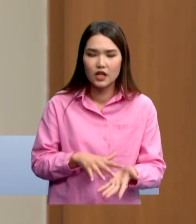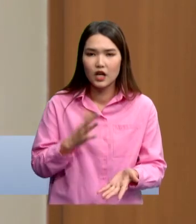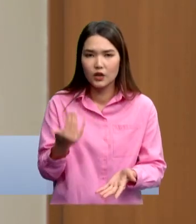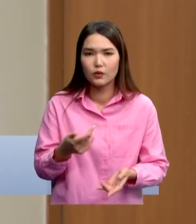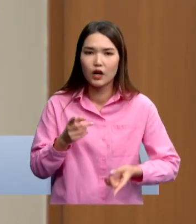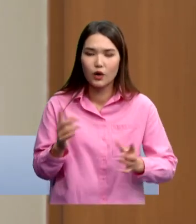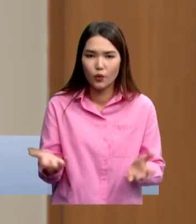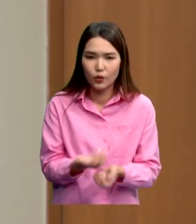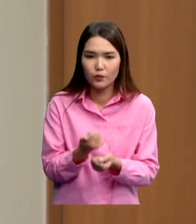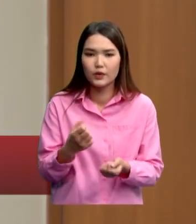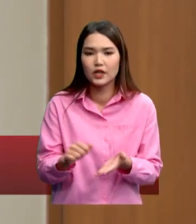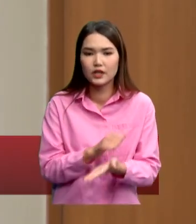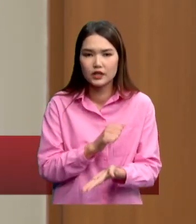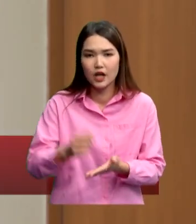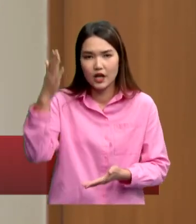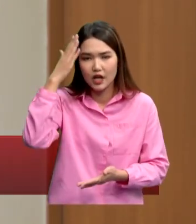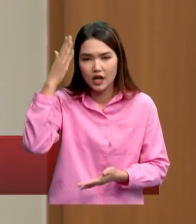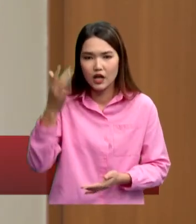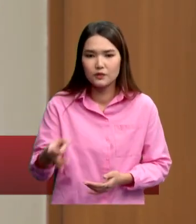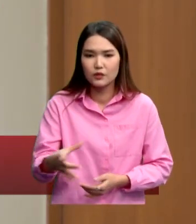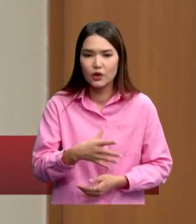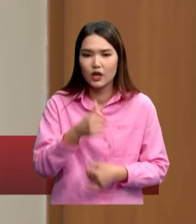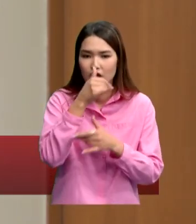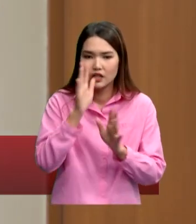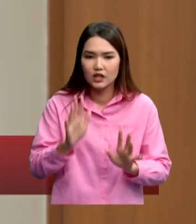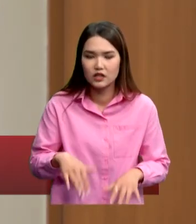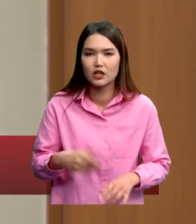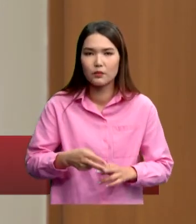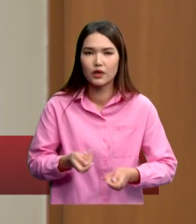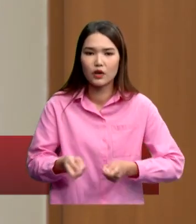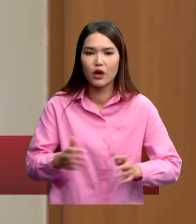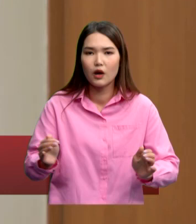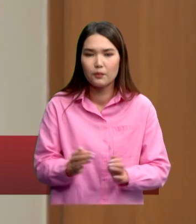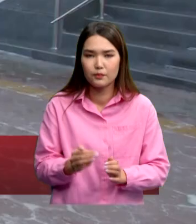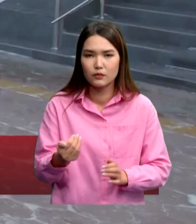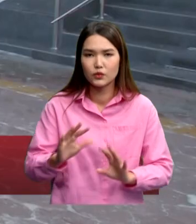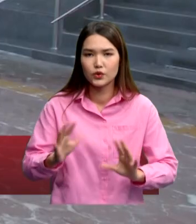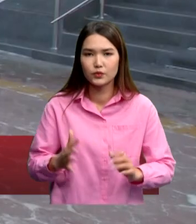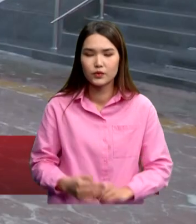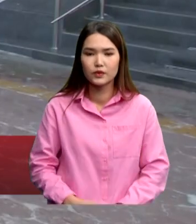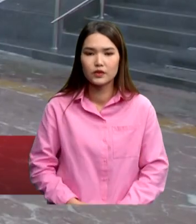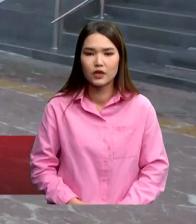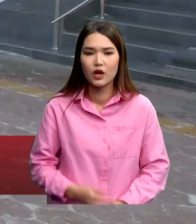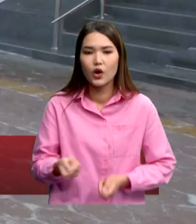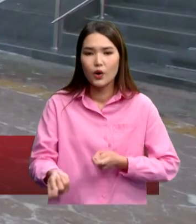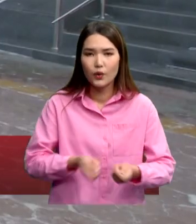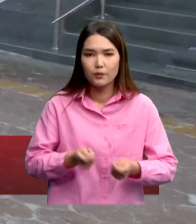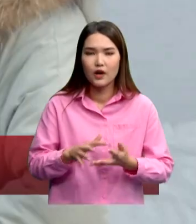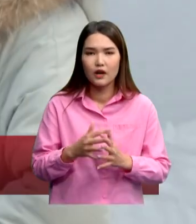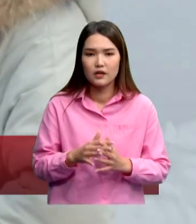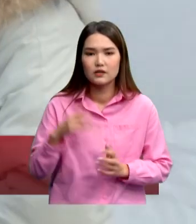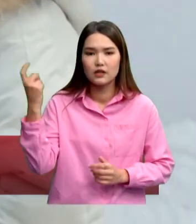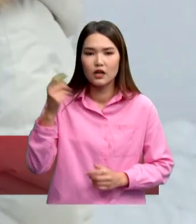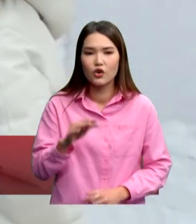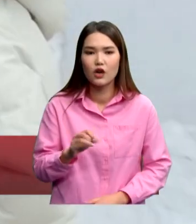удовлетворяется либо нет администрация района никак не может вмешиваться в эту ситуацию в управлении сельского хозяйства